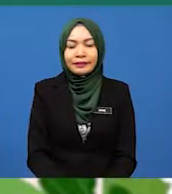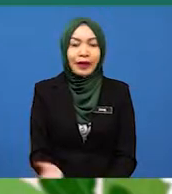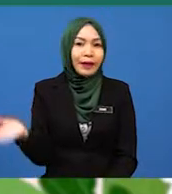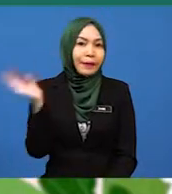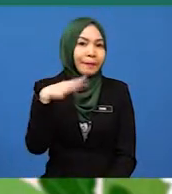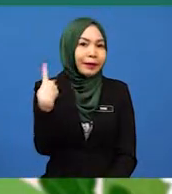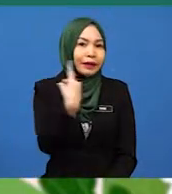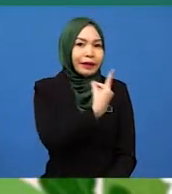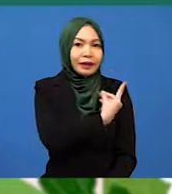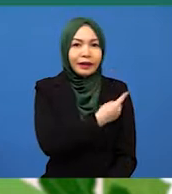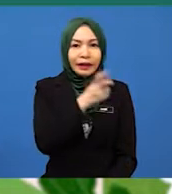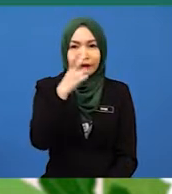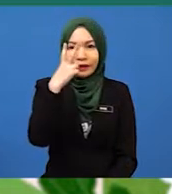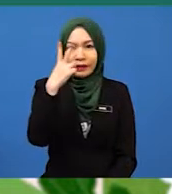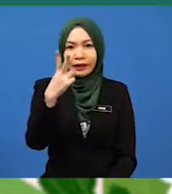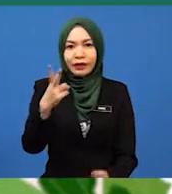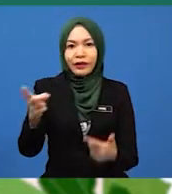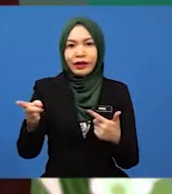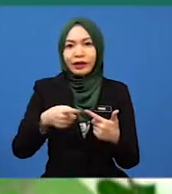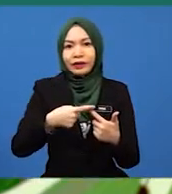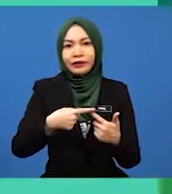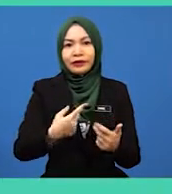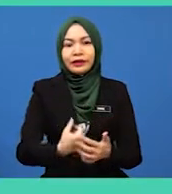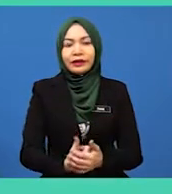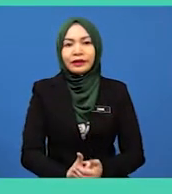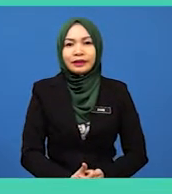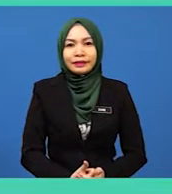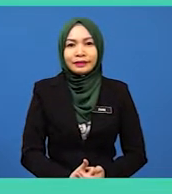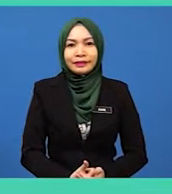Mari kita lihat perenggan kedua pula.